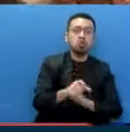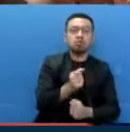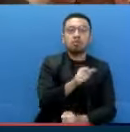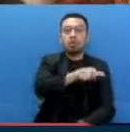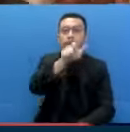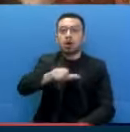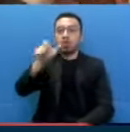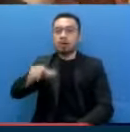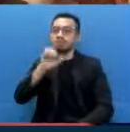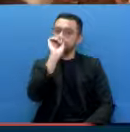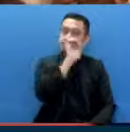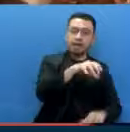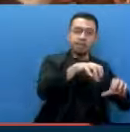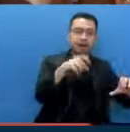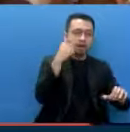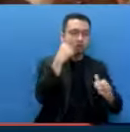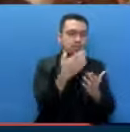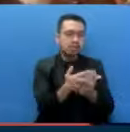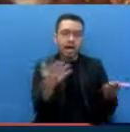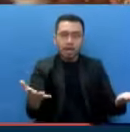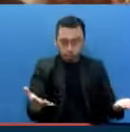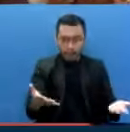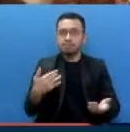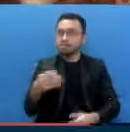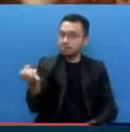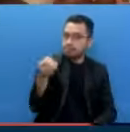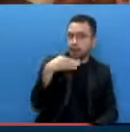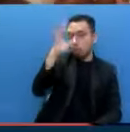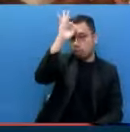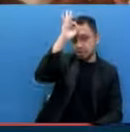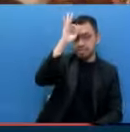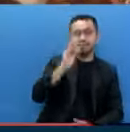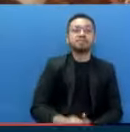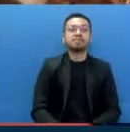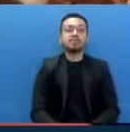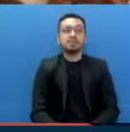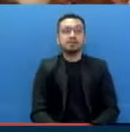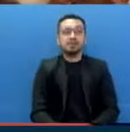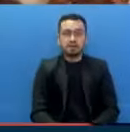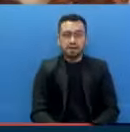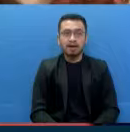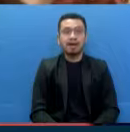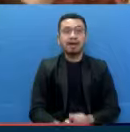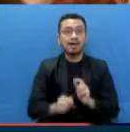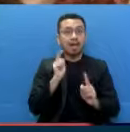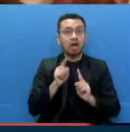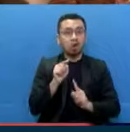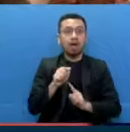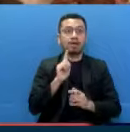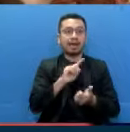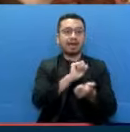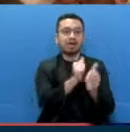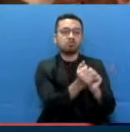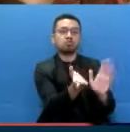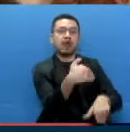kepolisian tentu polisi berada pada posisi menampung baik itu yang meringankan maupun memberatkan untuk kemudian nanti pada saatnya diadakan gelar perkara khusus